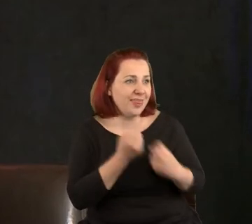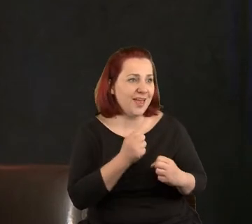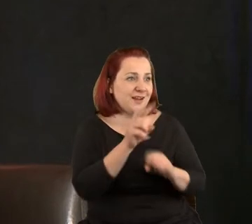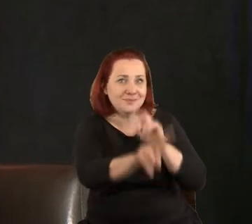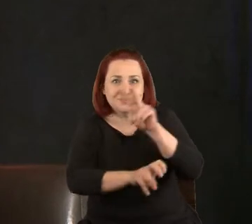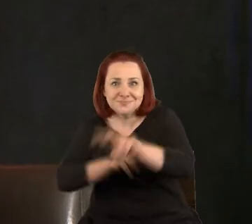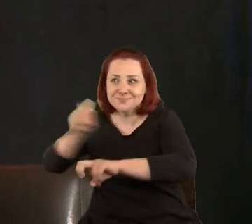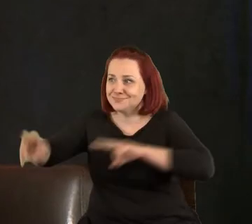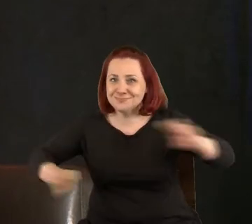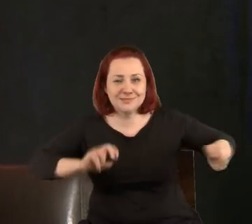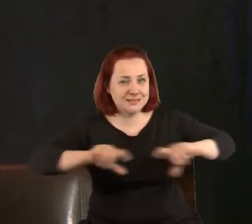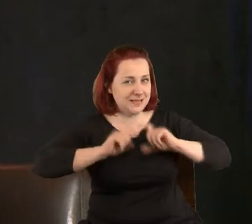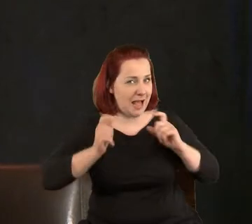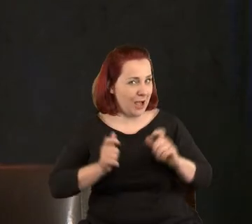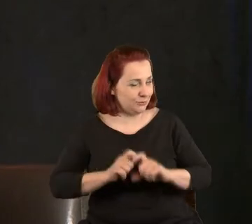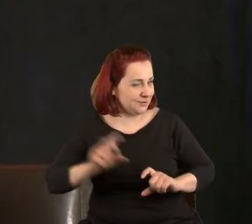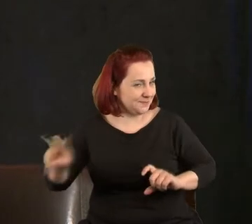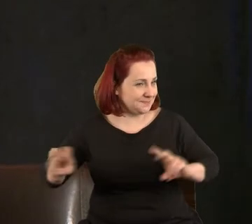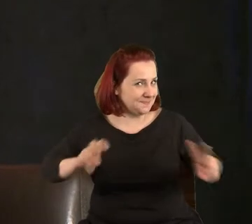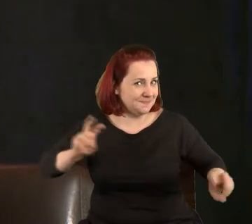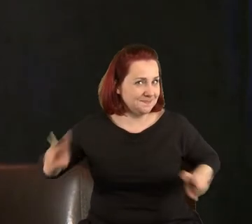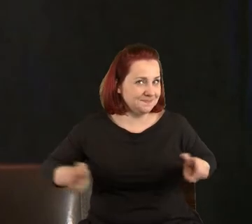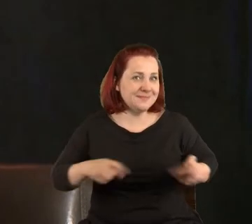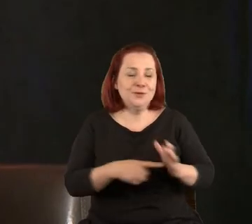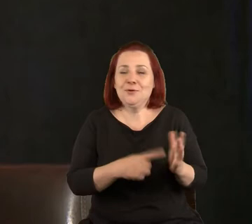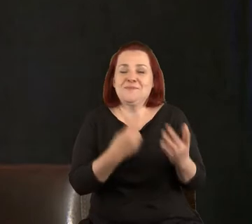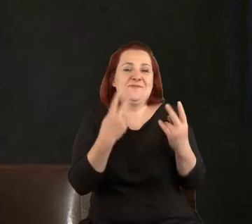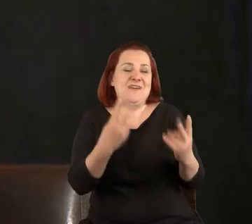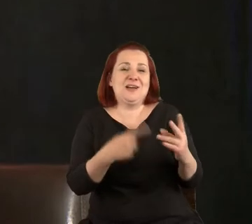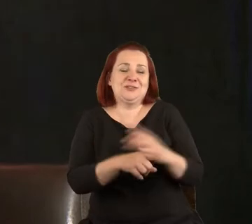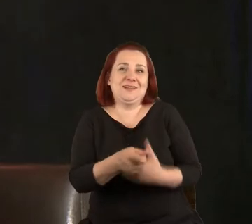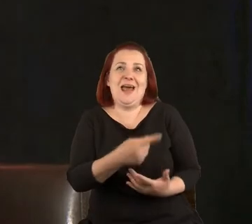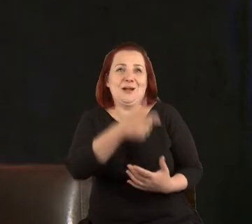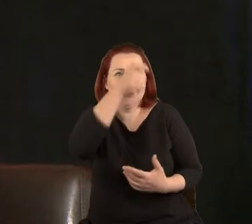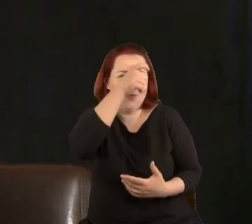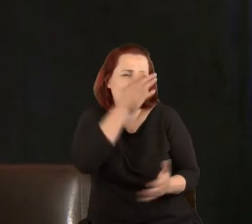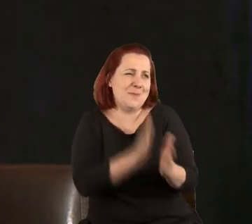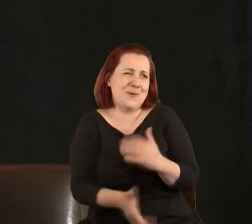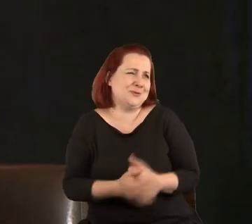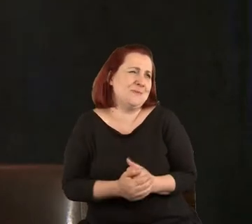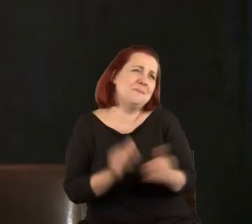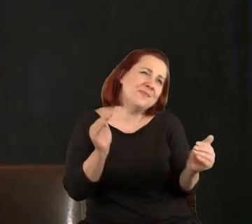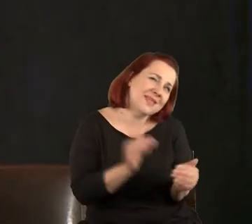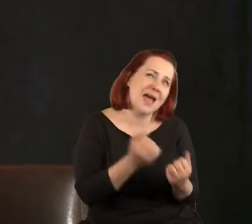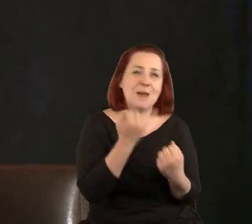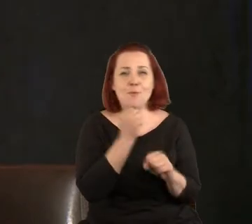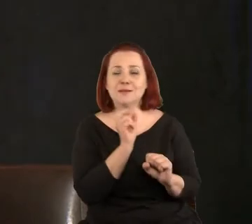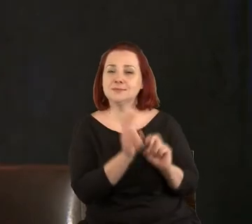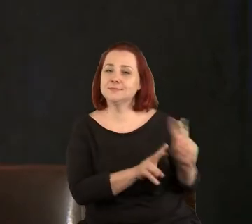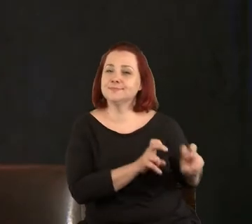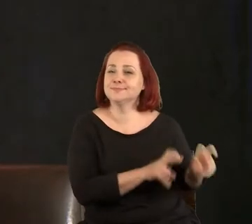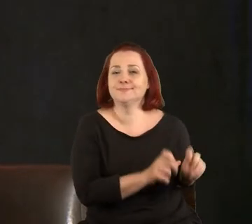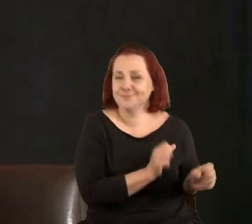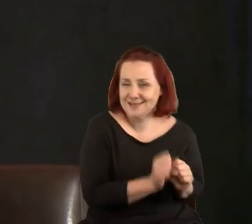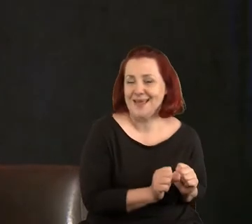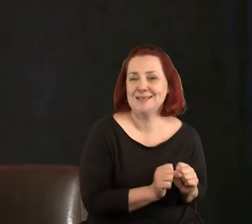lewo. I wydaje mi się, że to tak po prostu jest z istotą ludzką i z człowiekiem, że mimochodem mniej lub bardziej. A to, o